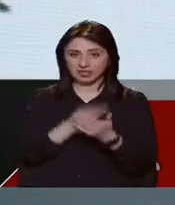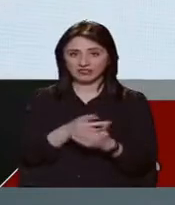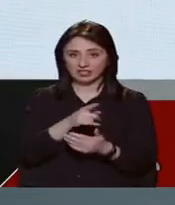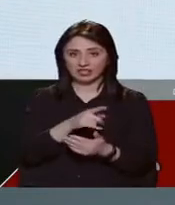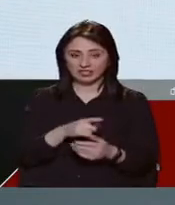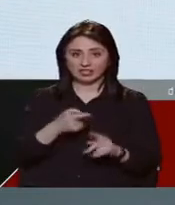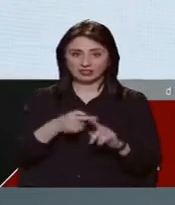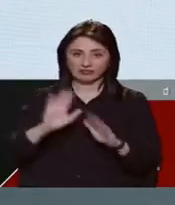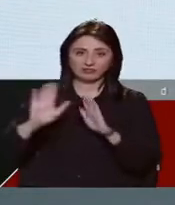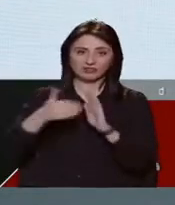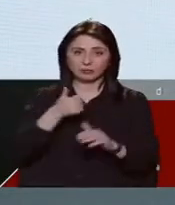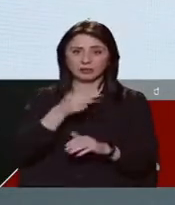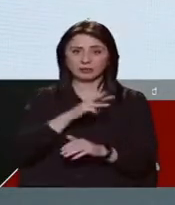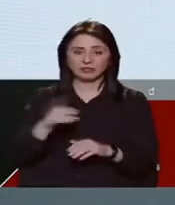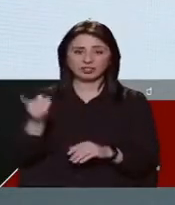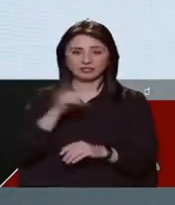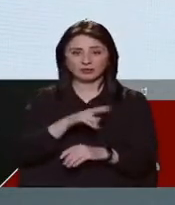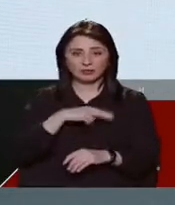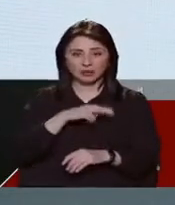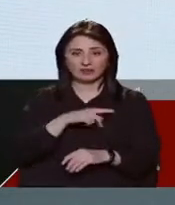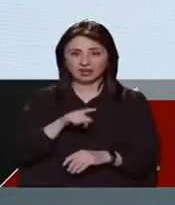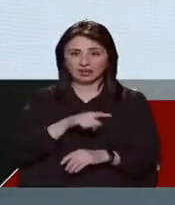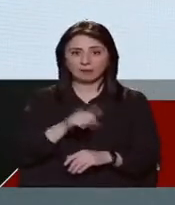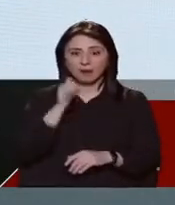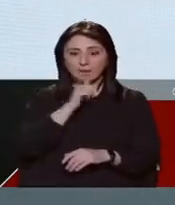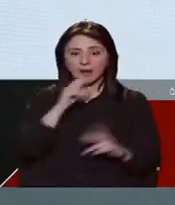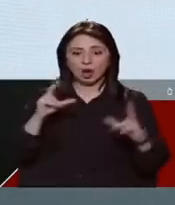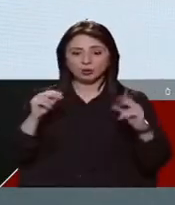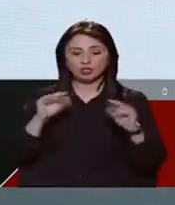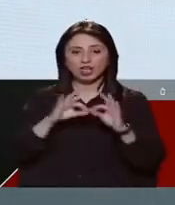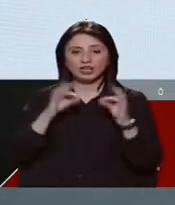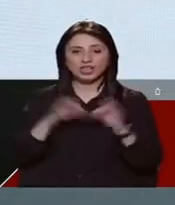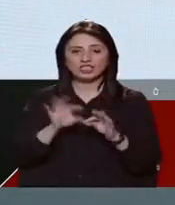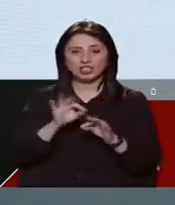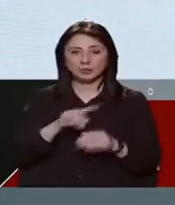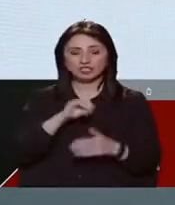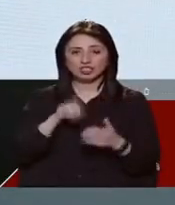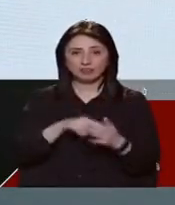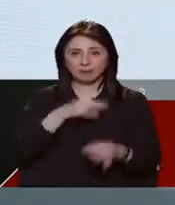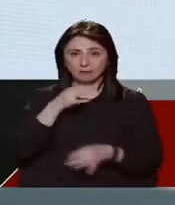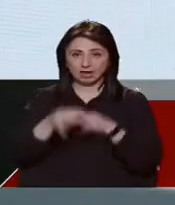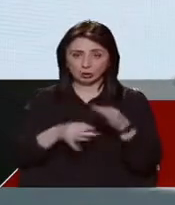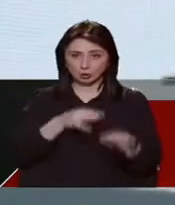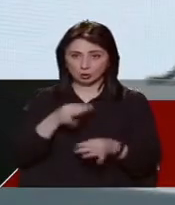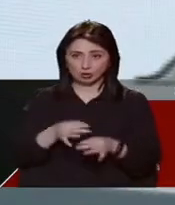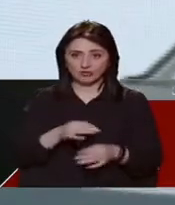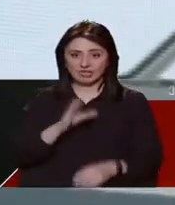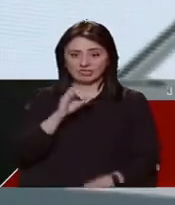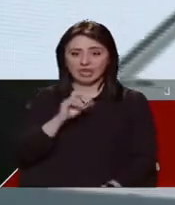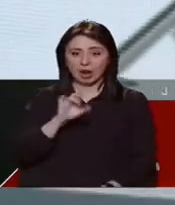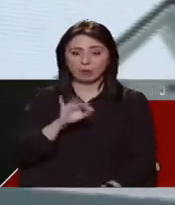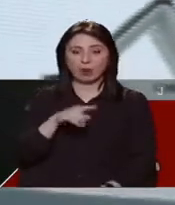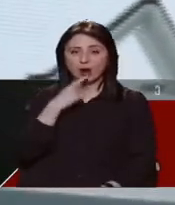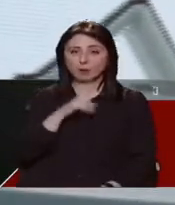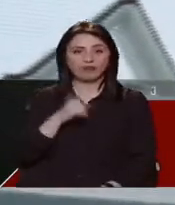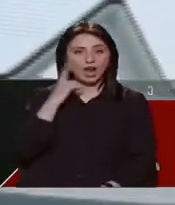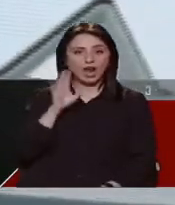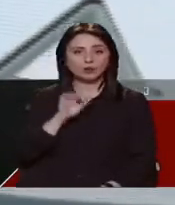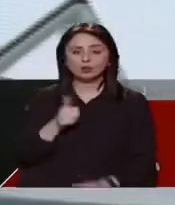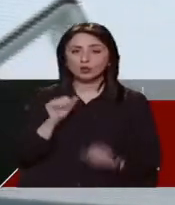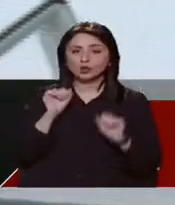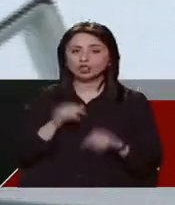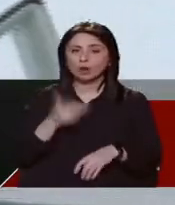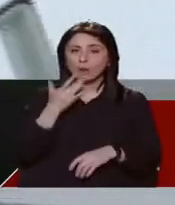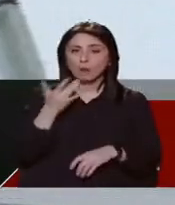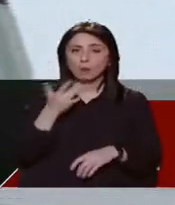sini interpelații sporma ce ibarb în care băsul trata ma parul ce naționale repten da cauci de bicec cu trebuie scăzte spasofi. Sabos cum itmas are Smith rugur și